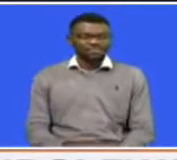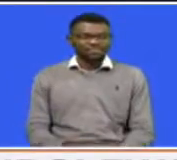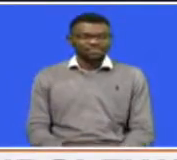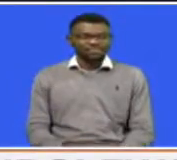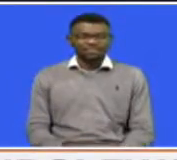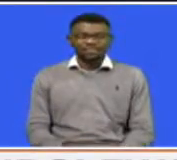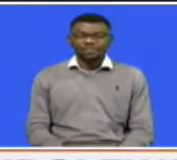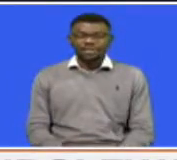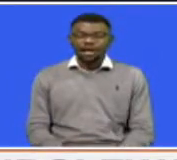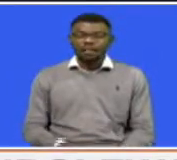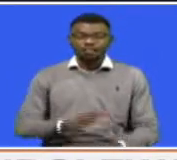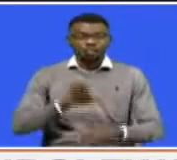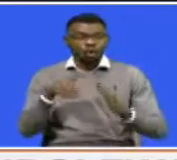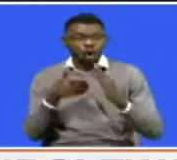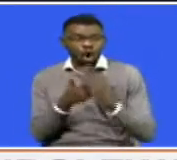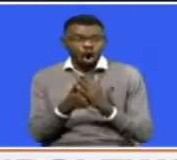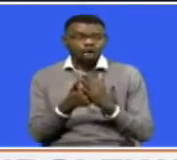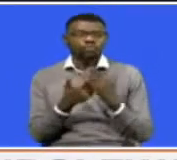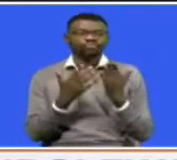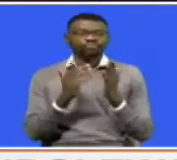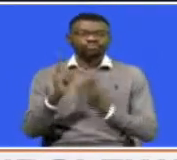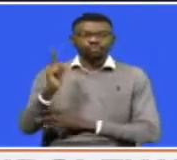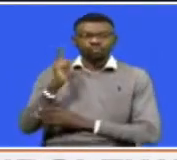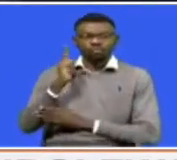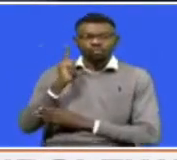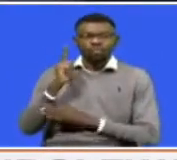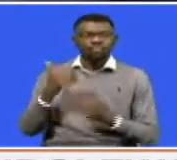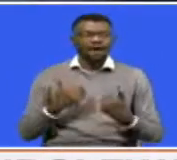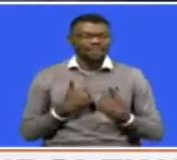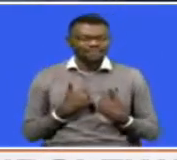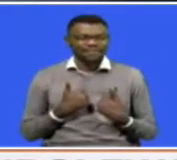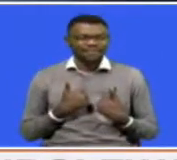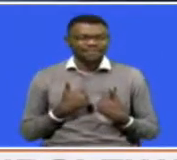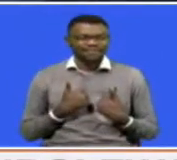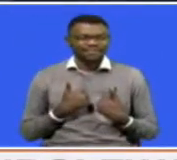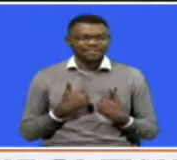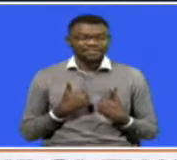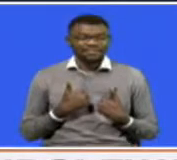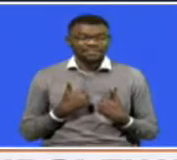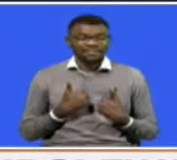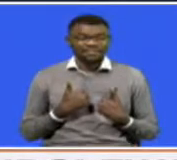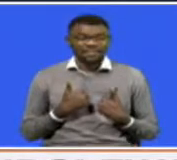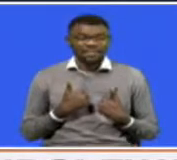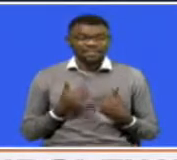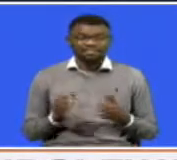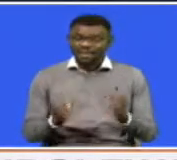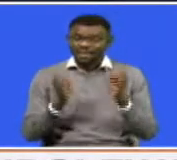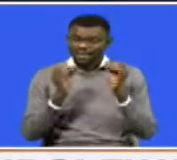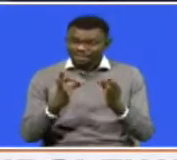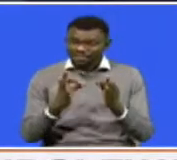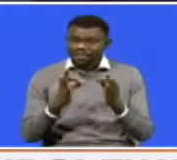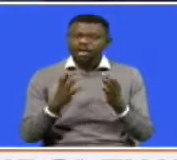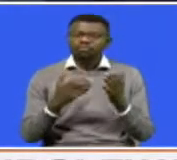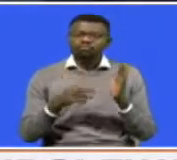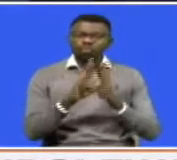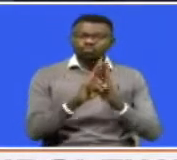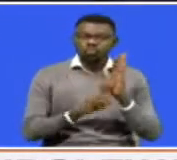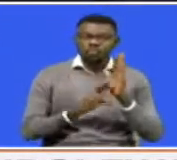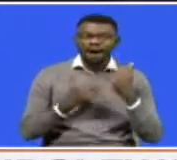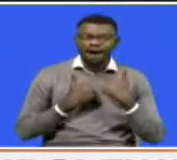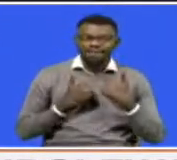place under the law that was passed and as so long as we have all the regulations in place,